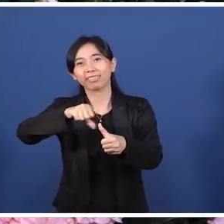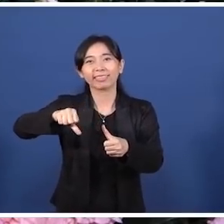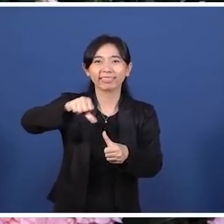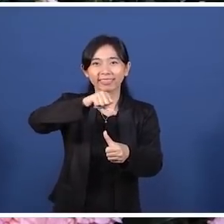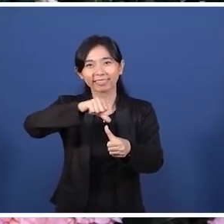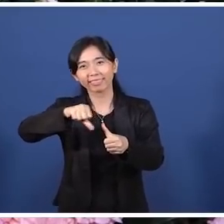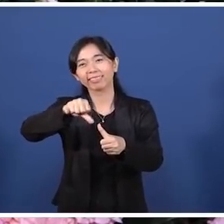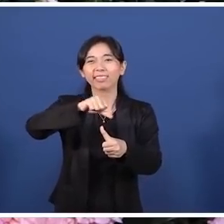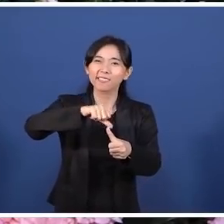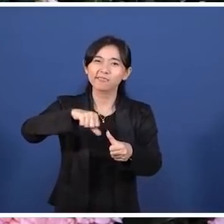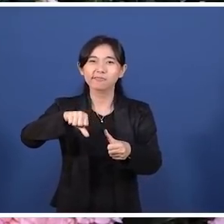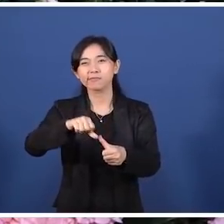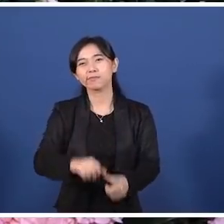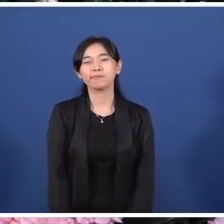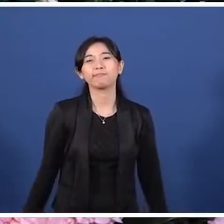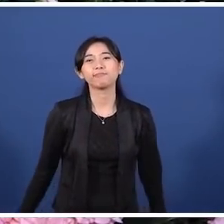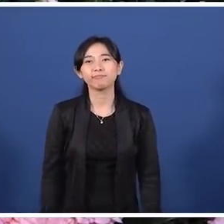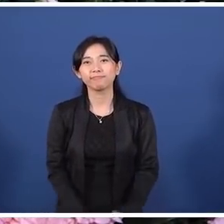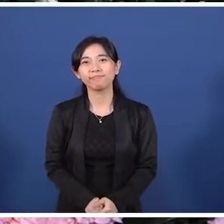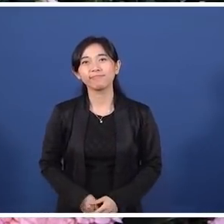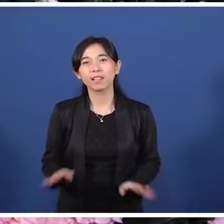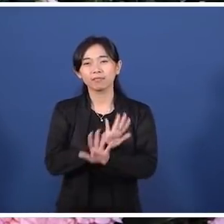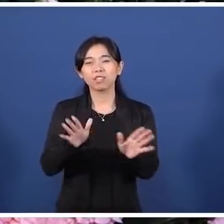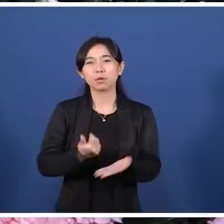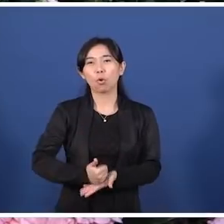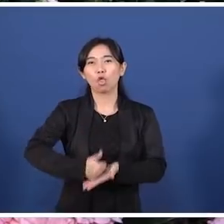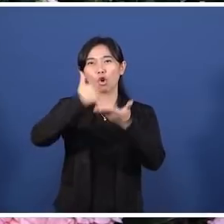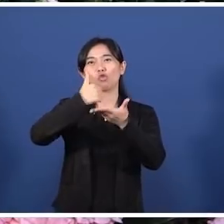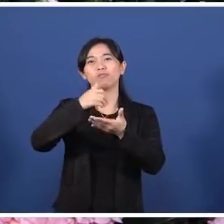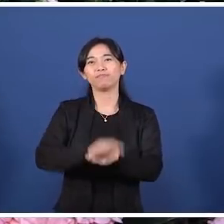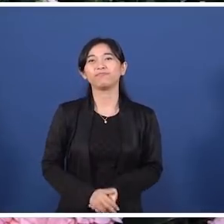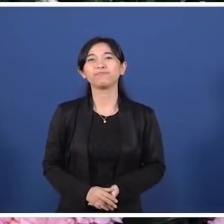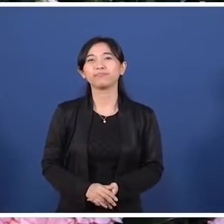upaya untuk memperhatikan, upaya untuk menolong, bahkan